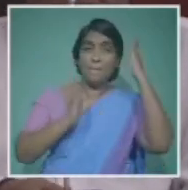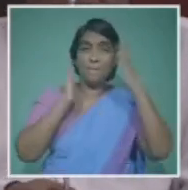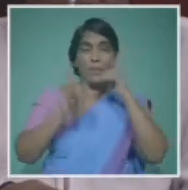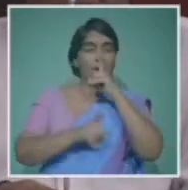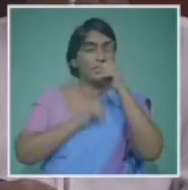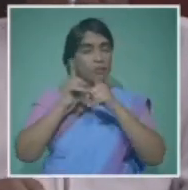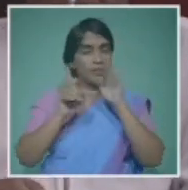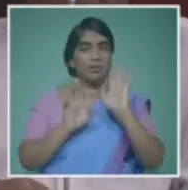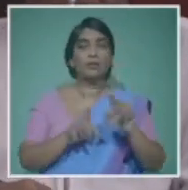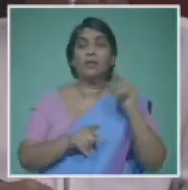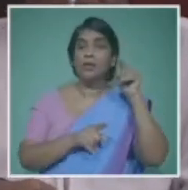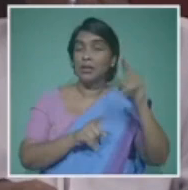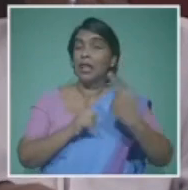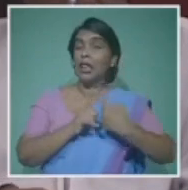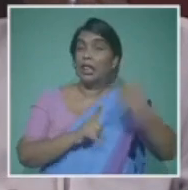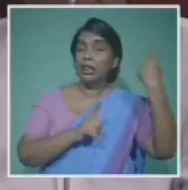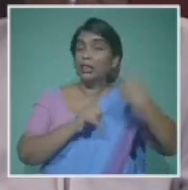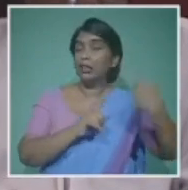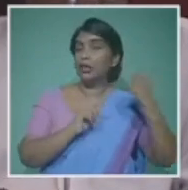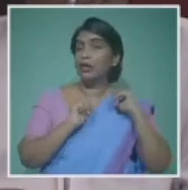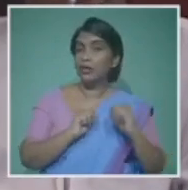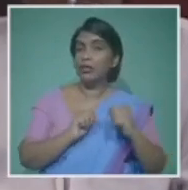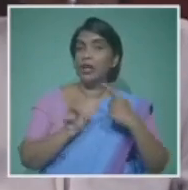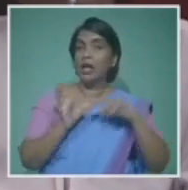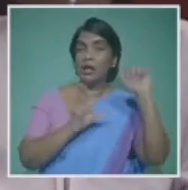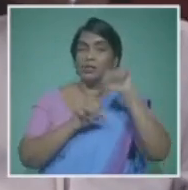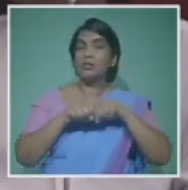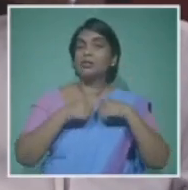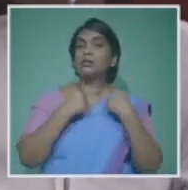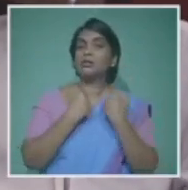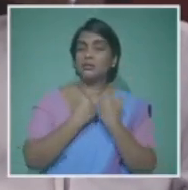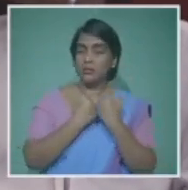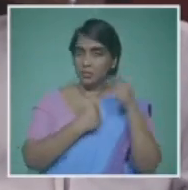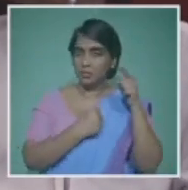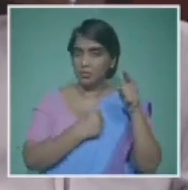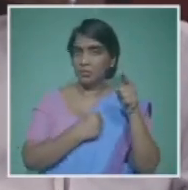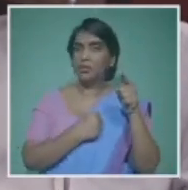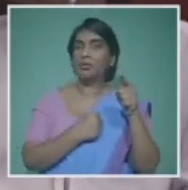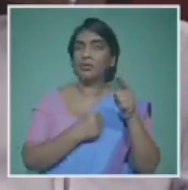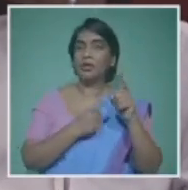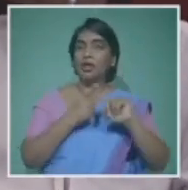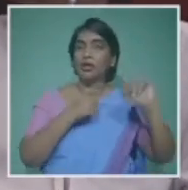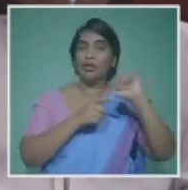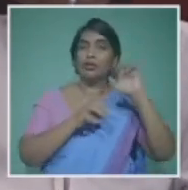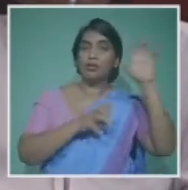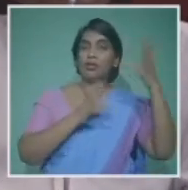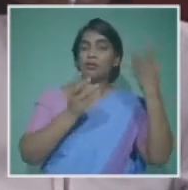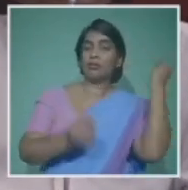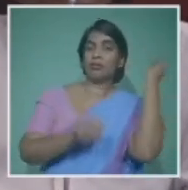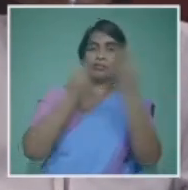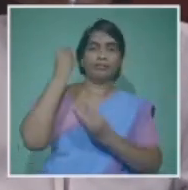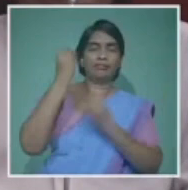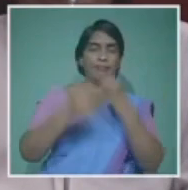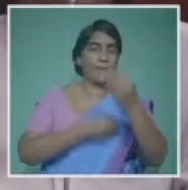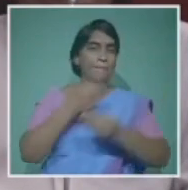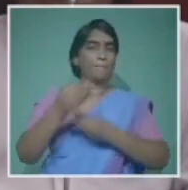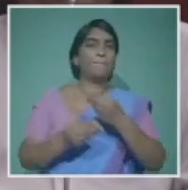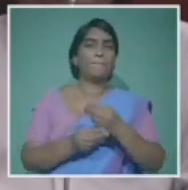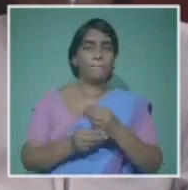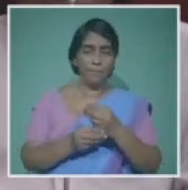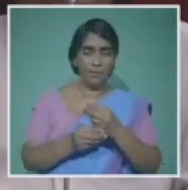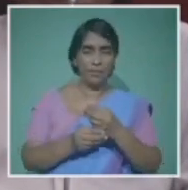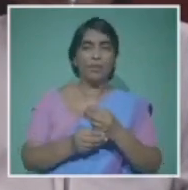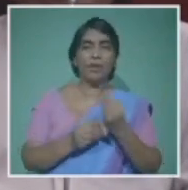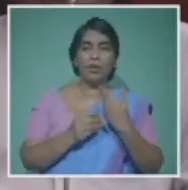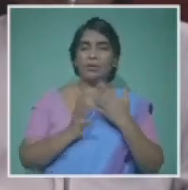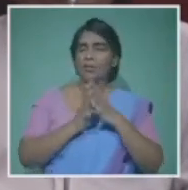agarno. Ini kalau diunun ni ay. Mie Asia tu sangwidana itu. Bati rata oleh lah ayuh jenah.